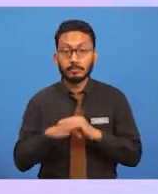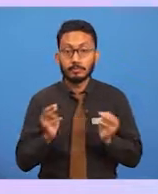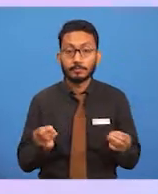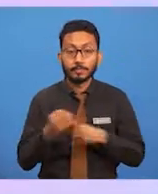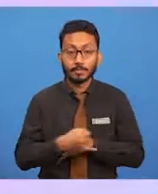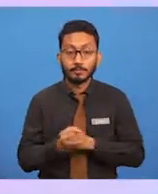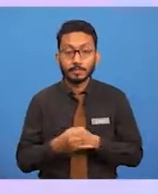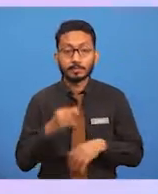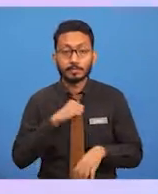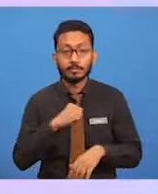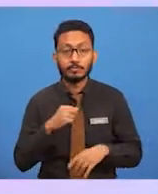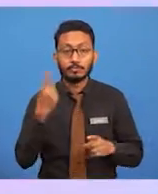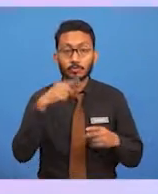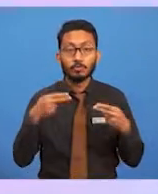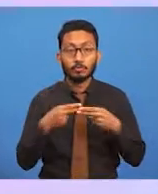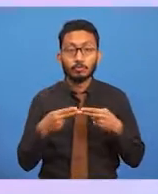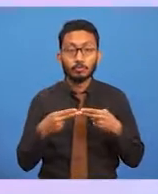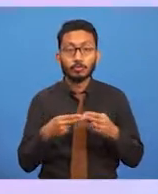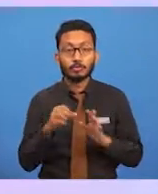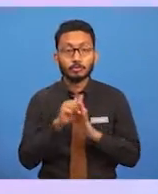untuk berhubung secara rasmi.